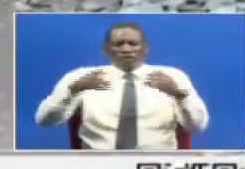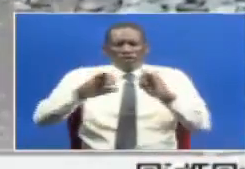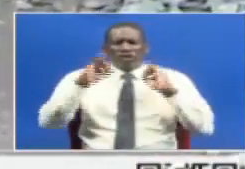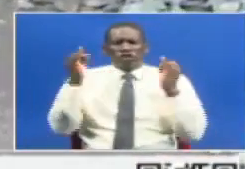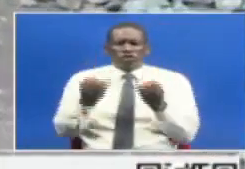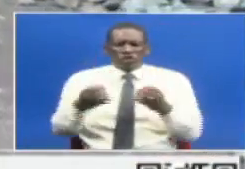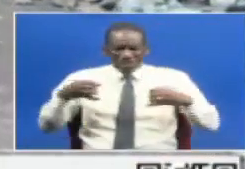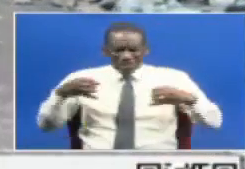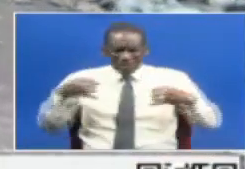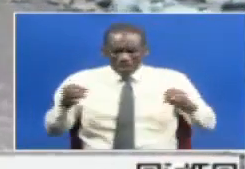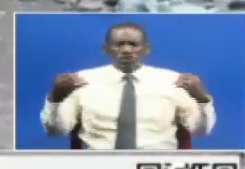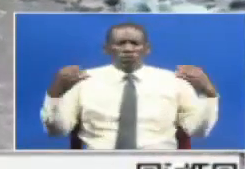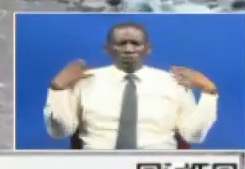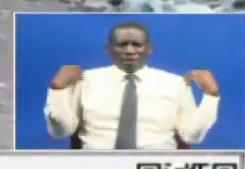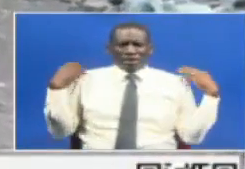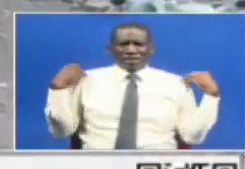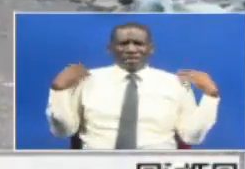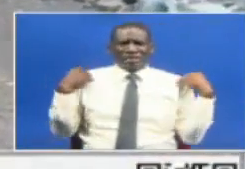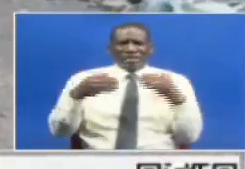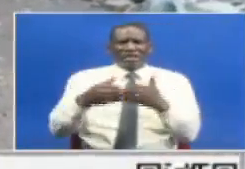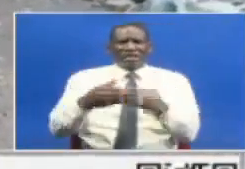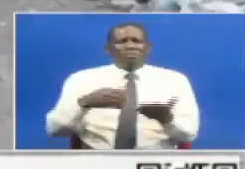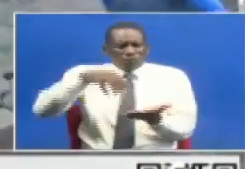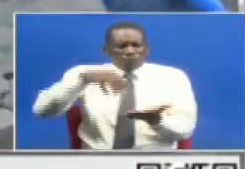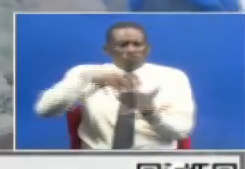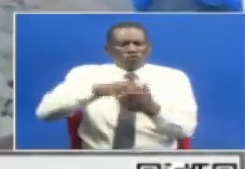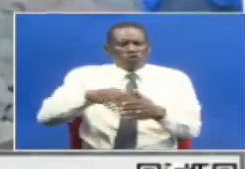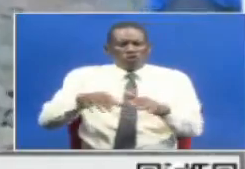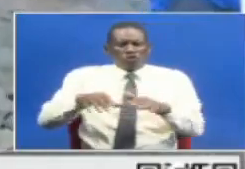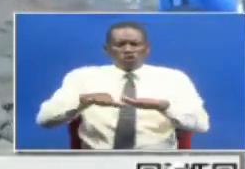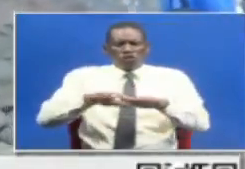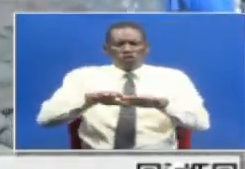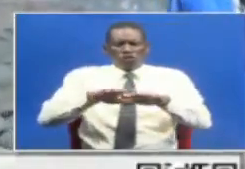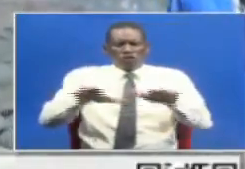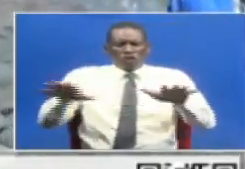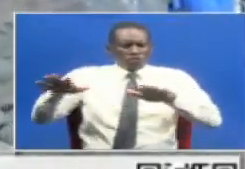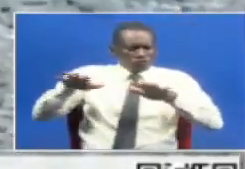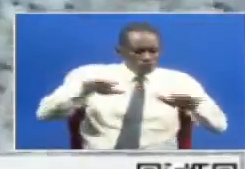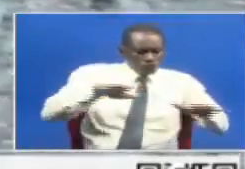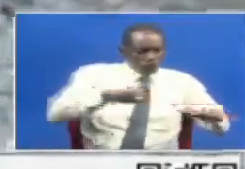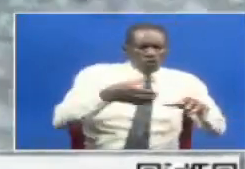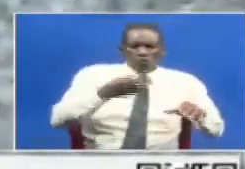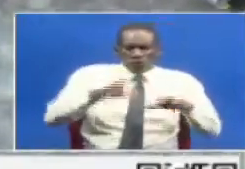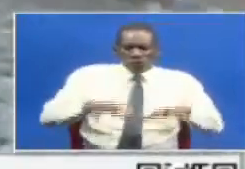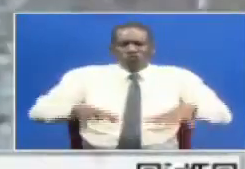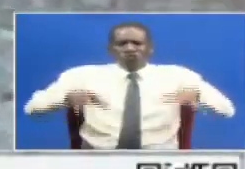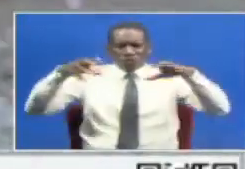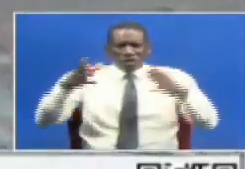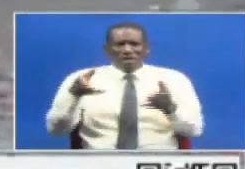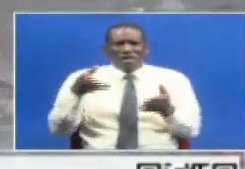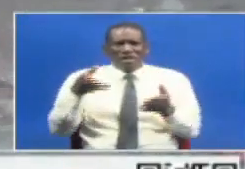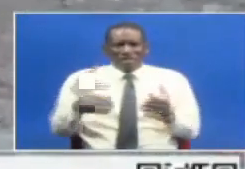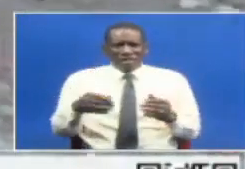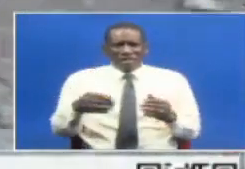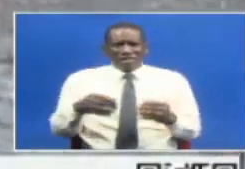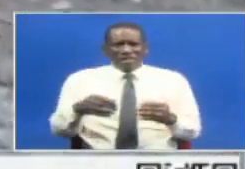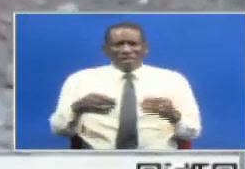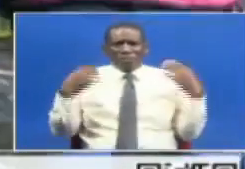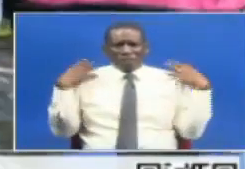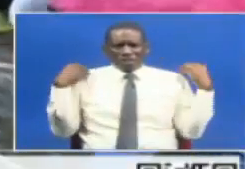nguvu kabla uhalisia wa mafuriko kutokea. Yaani, huu ni mwigo unaohusisha